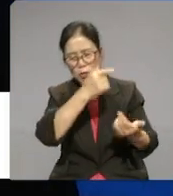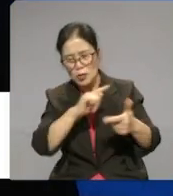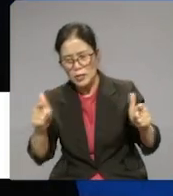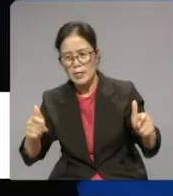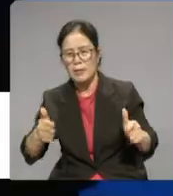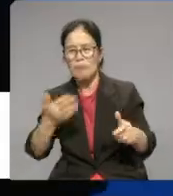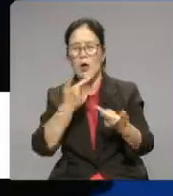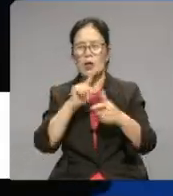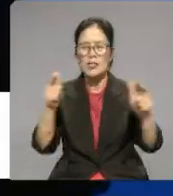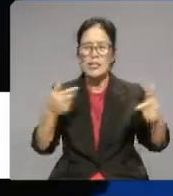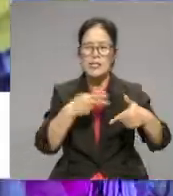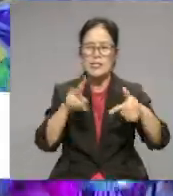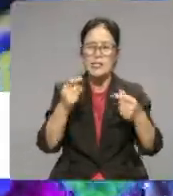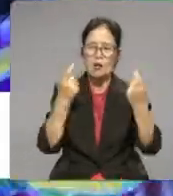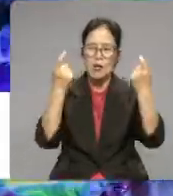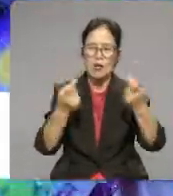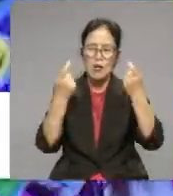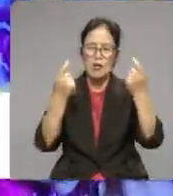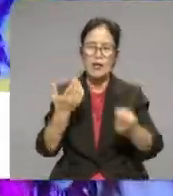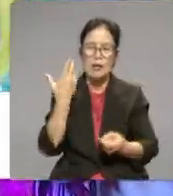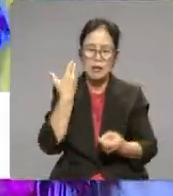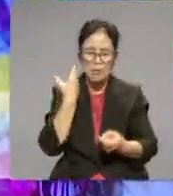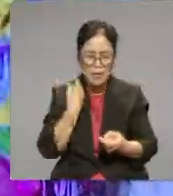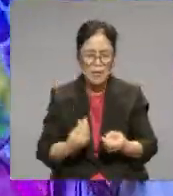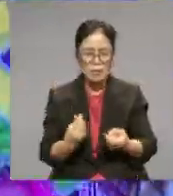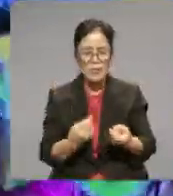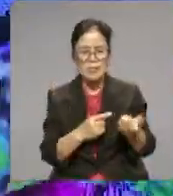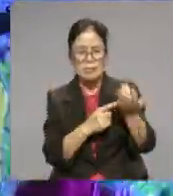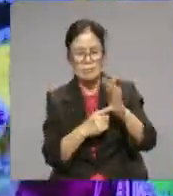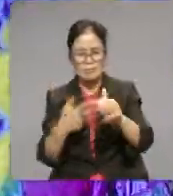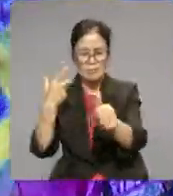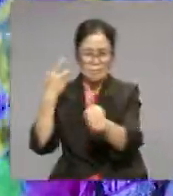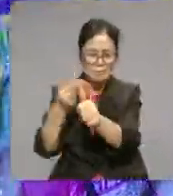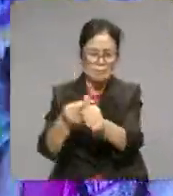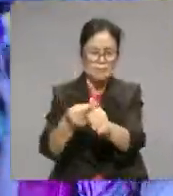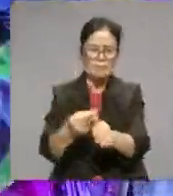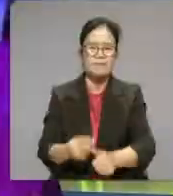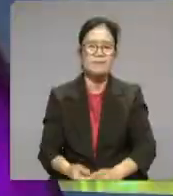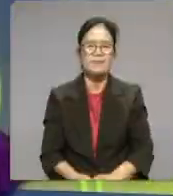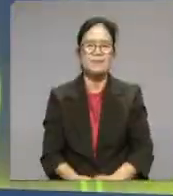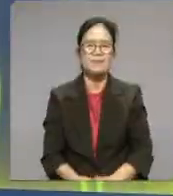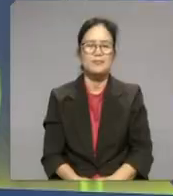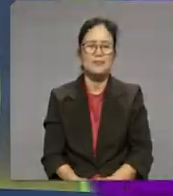먹거리 등 풍부한 인천관광의 매력을 현지인들에게 각인시켰습니다.